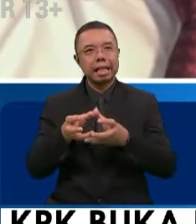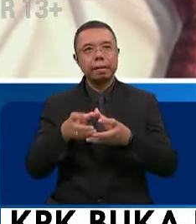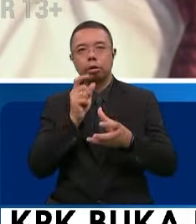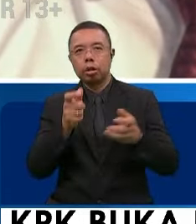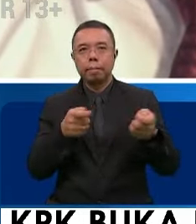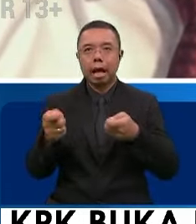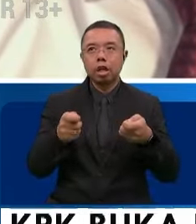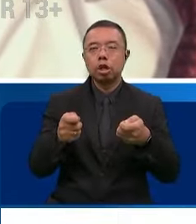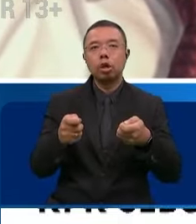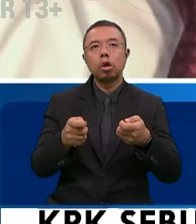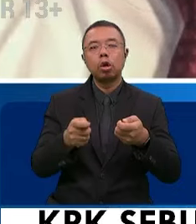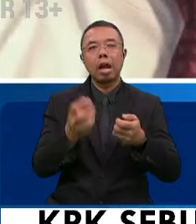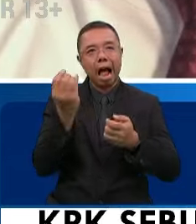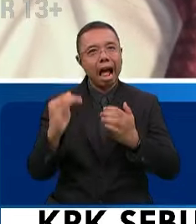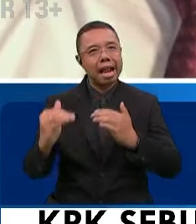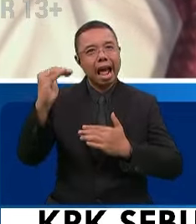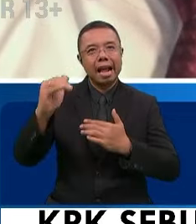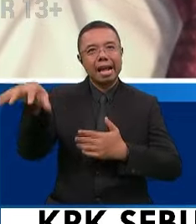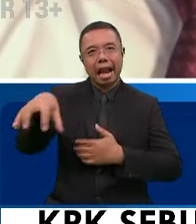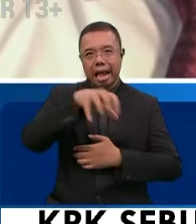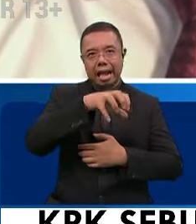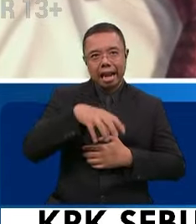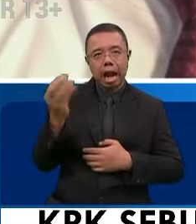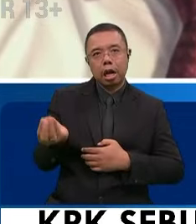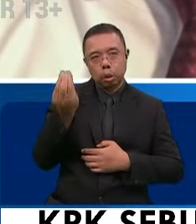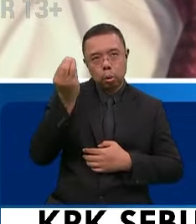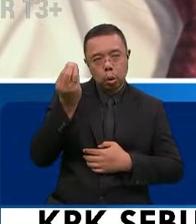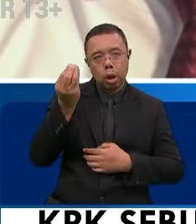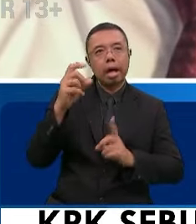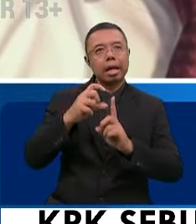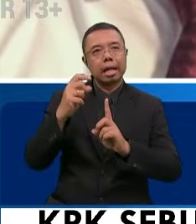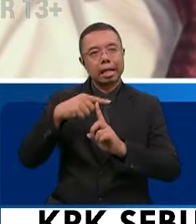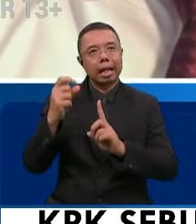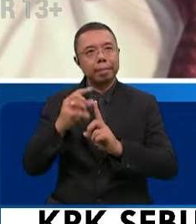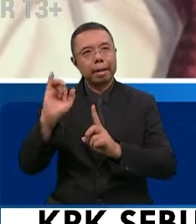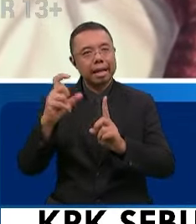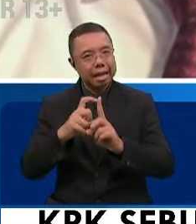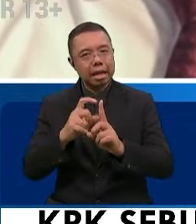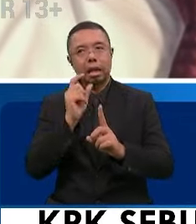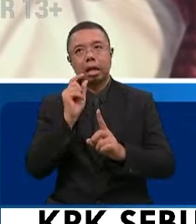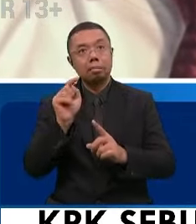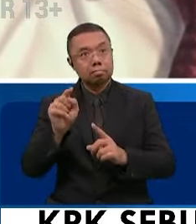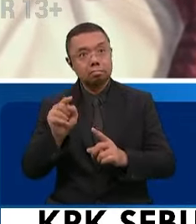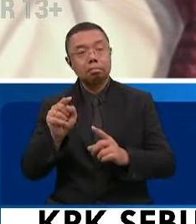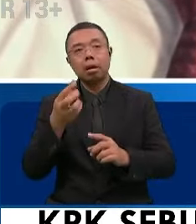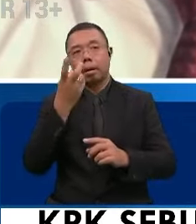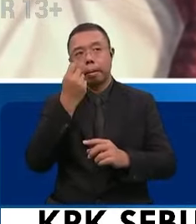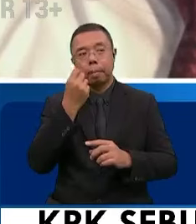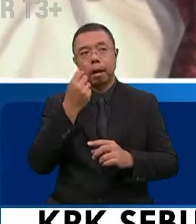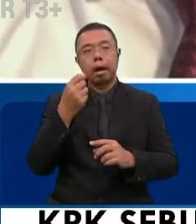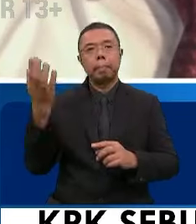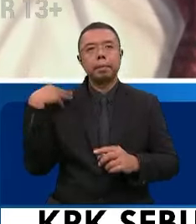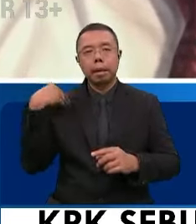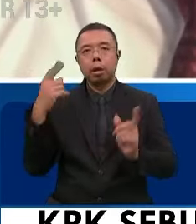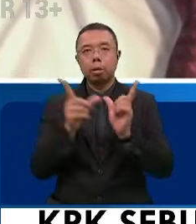inflasi daerah, tentunya ketua tim pengendali TPID, tim pengendali inflasi daerah, yaitu Bapak PJ Wali